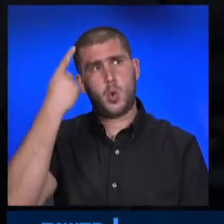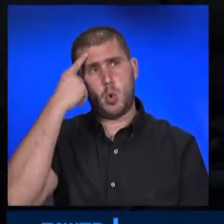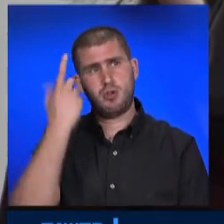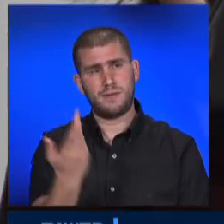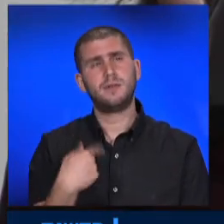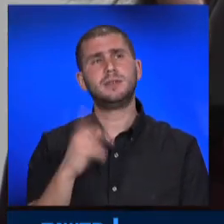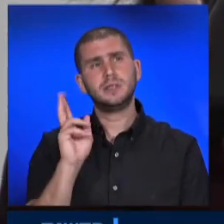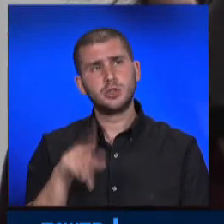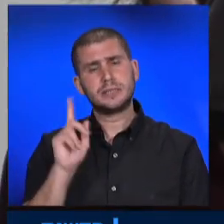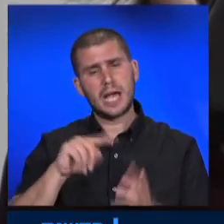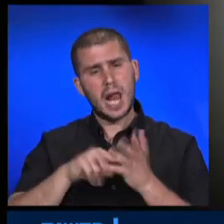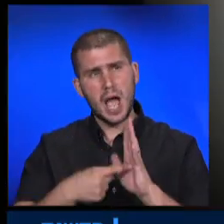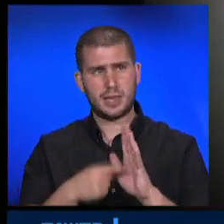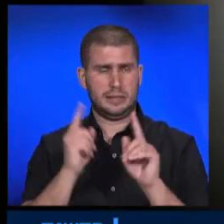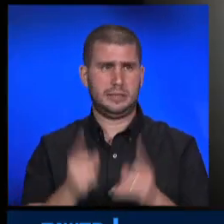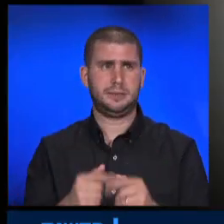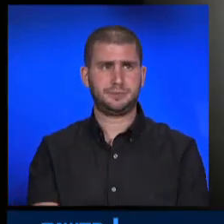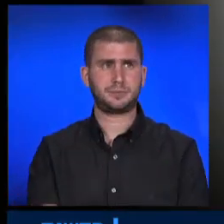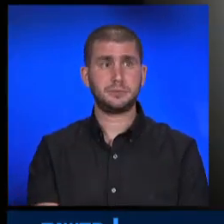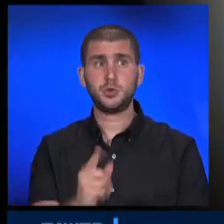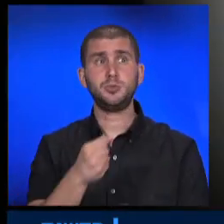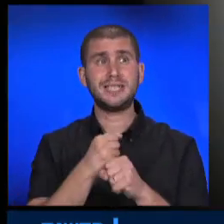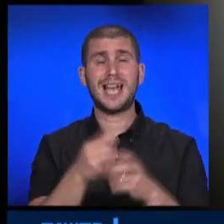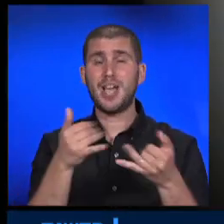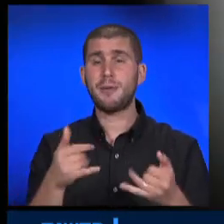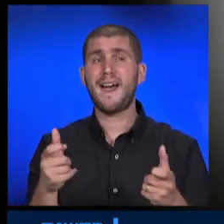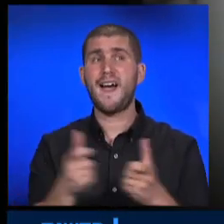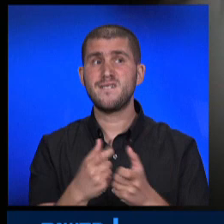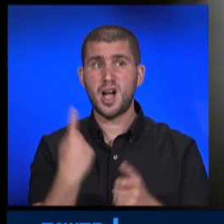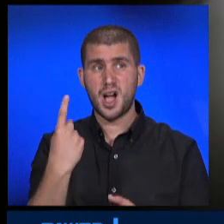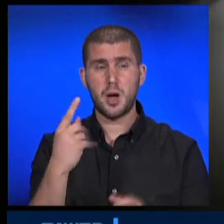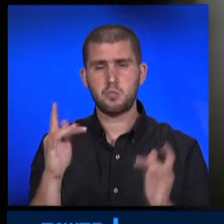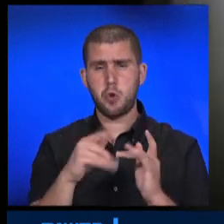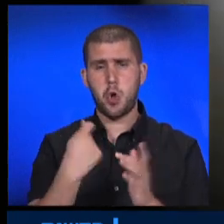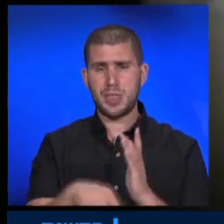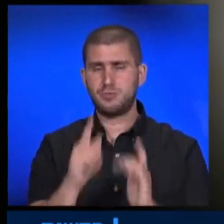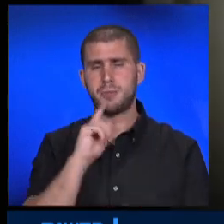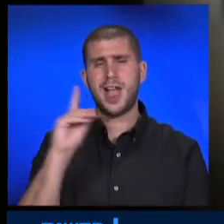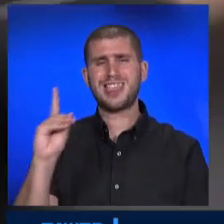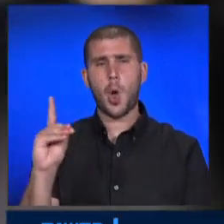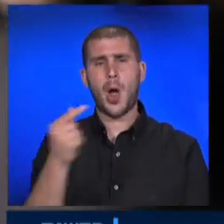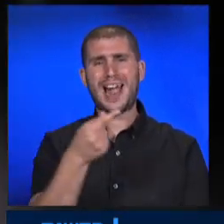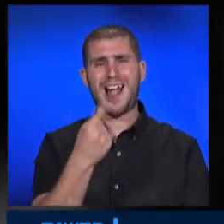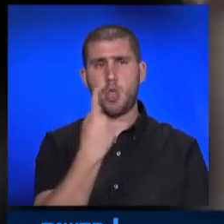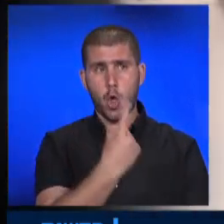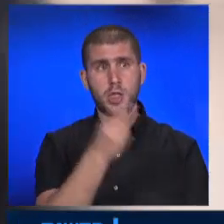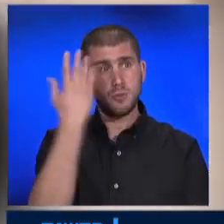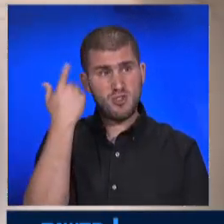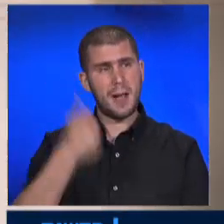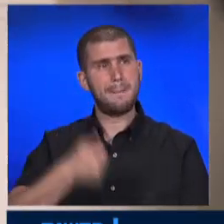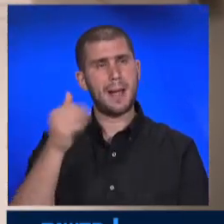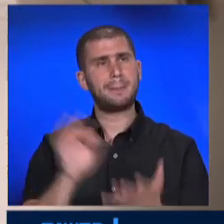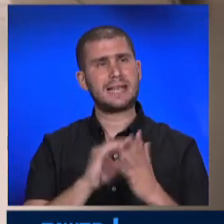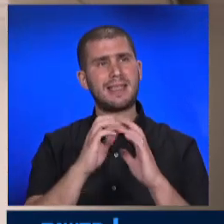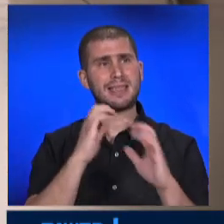ויש צריך לחדד אותו. מי שמייצג היום את החברה מול הקונים הוא דרור גנון, לשעבר בכיר במשרד